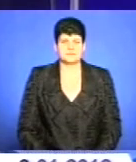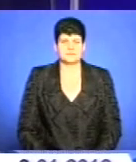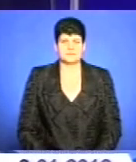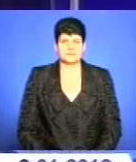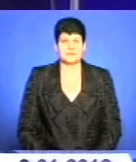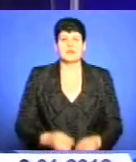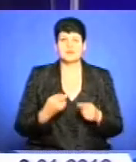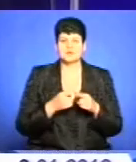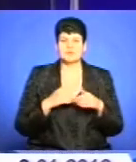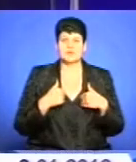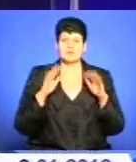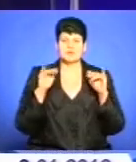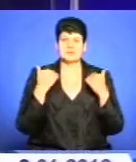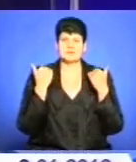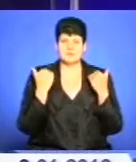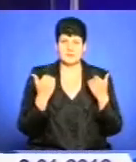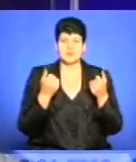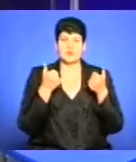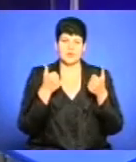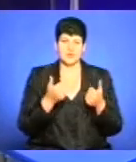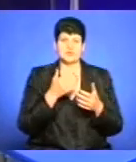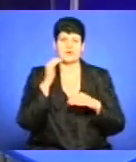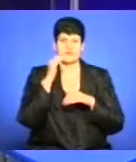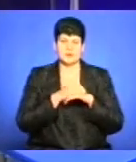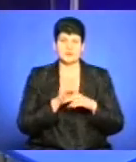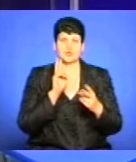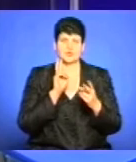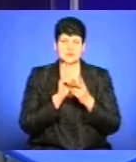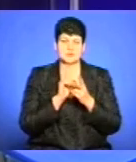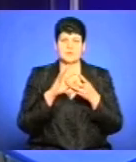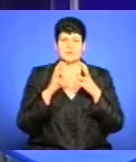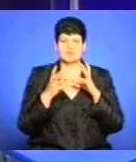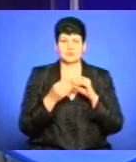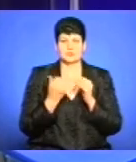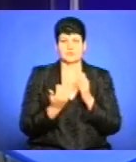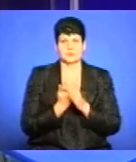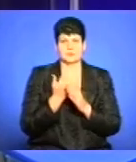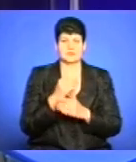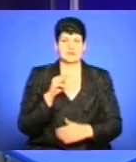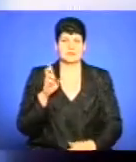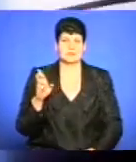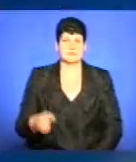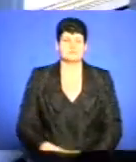Що ж, на цьому я прощаюся з вами, бажаю вдалого вечора і до зустрічі у підсумковому випуску «Вістей ТТБ».